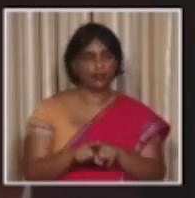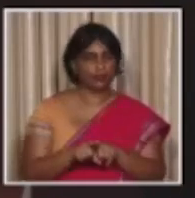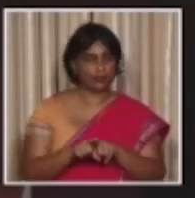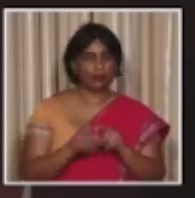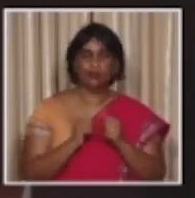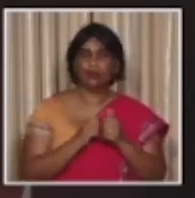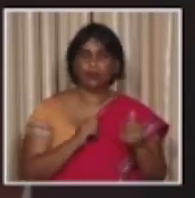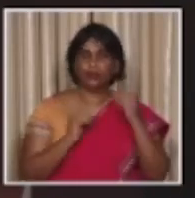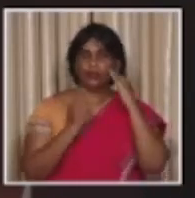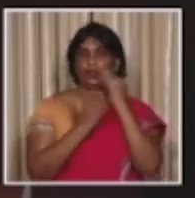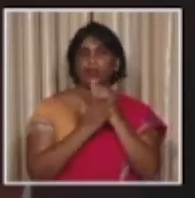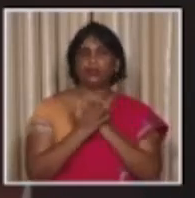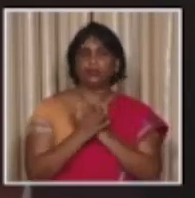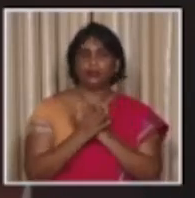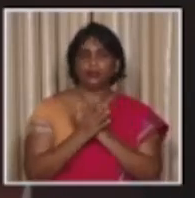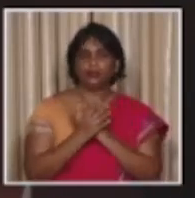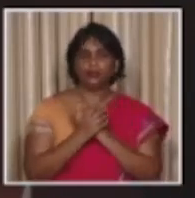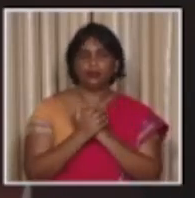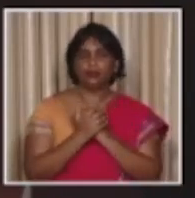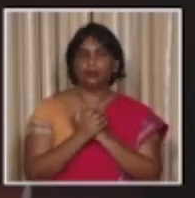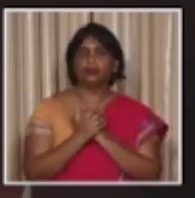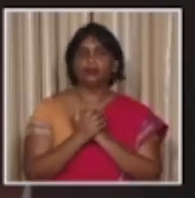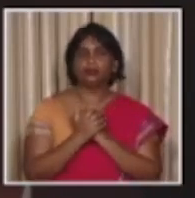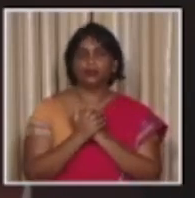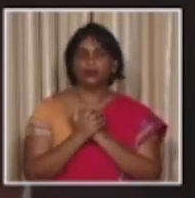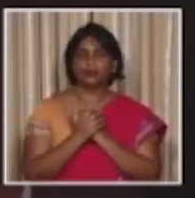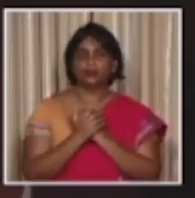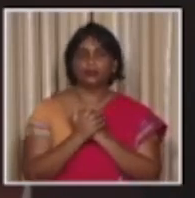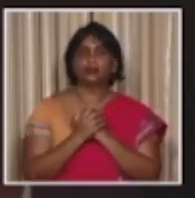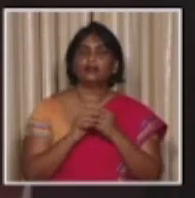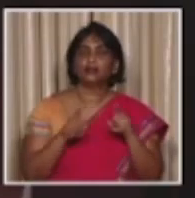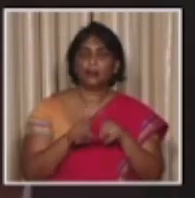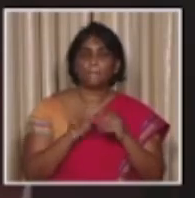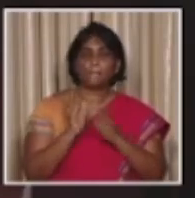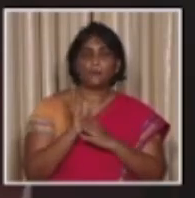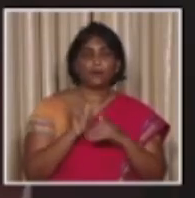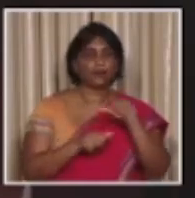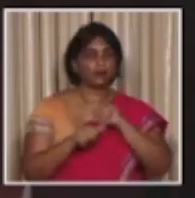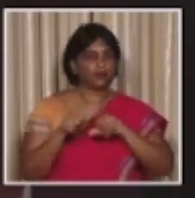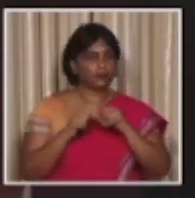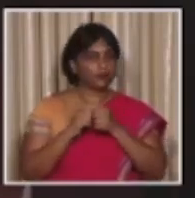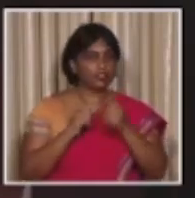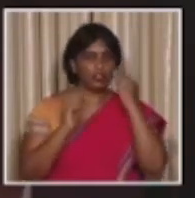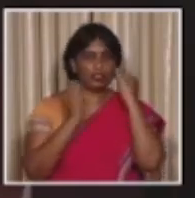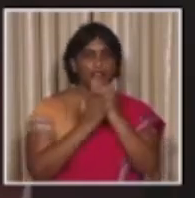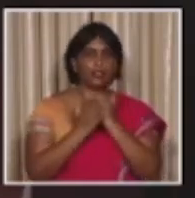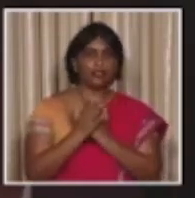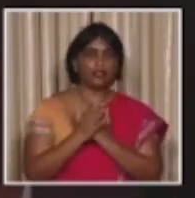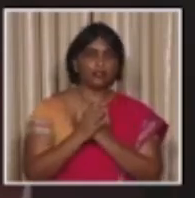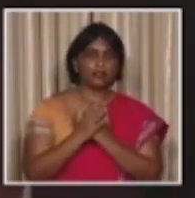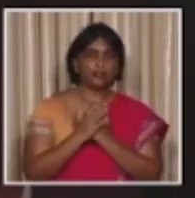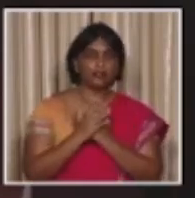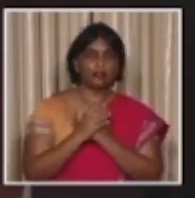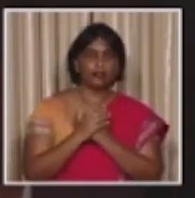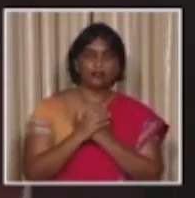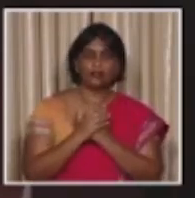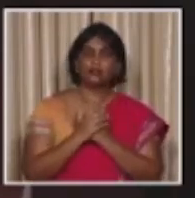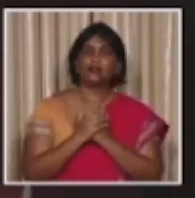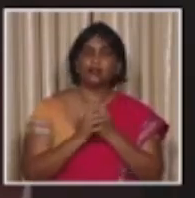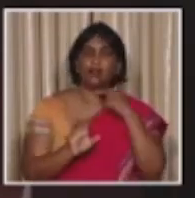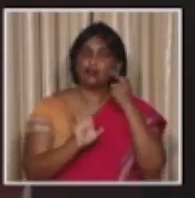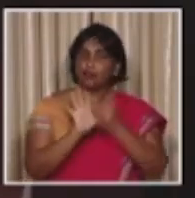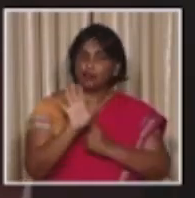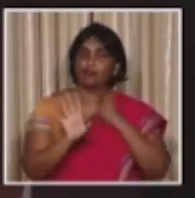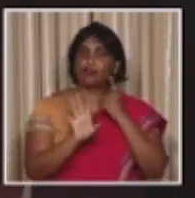කොටස් අයිතිය රජයේ සතුවන සමාගමක් ලෙස මිල්කෝ ආයතනයේ පවත්වාගෙන යෑමේදී එම එක් එක්